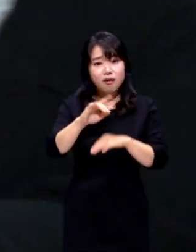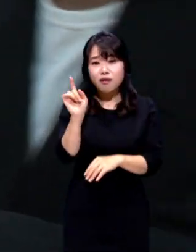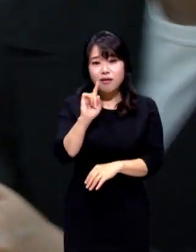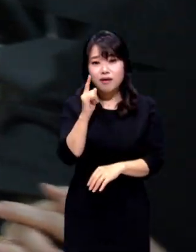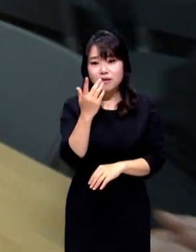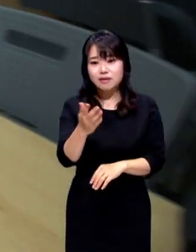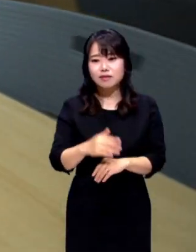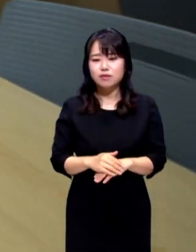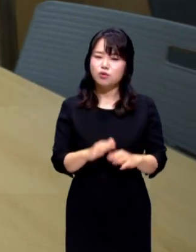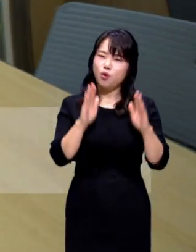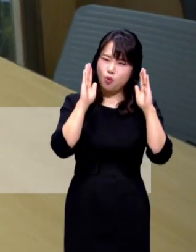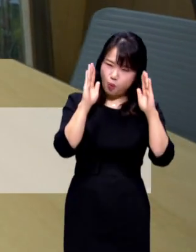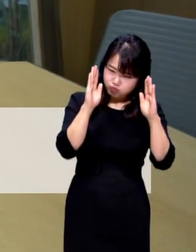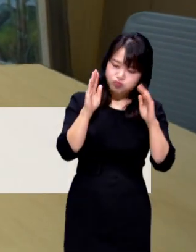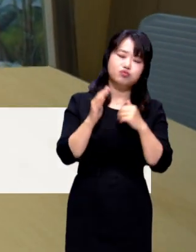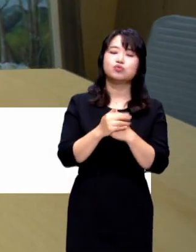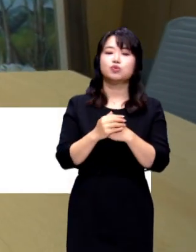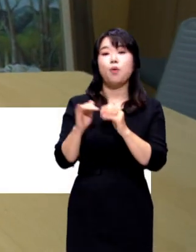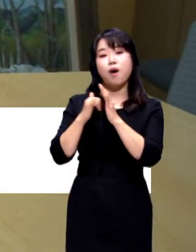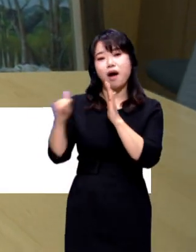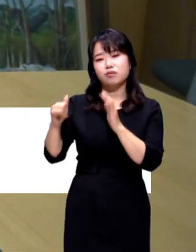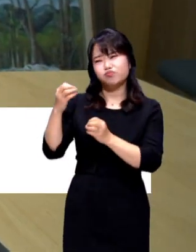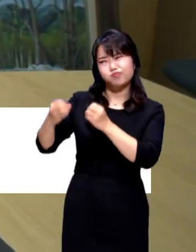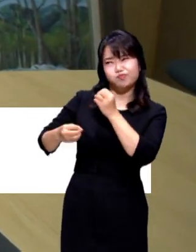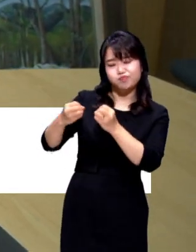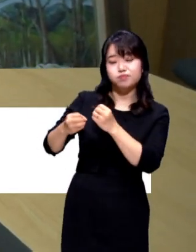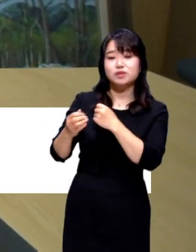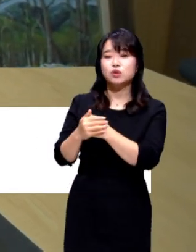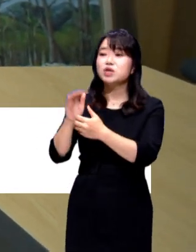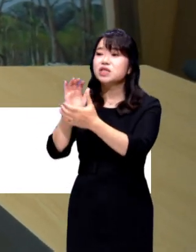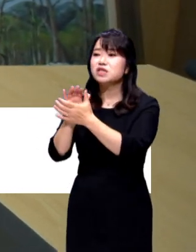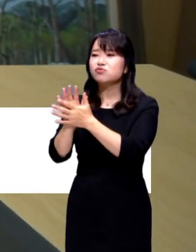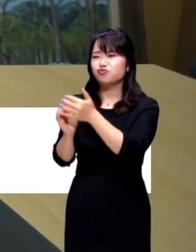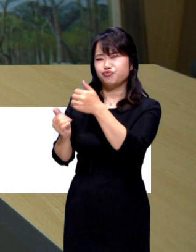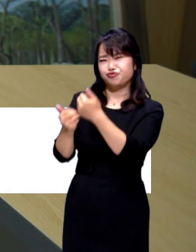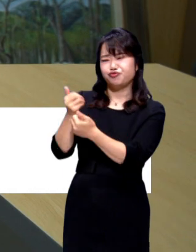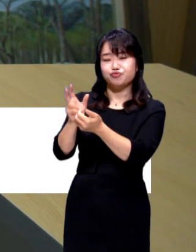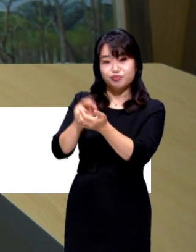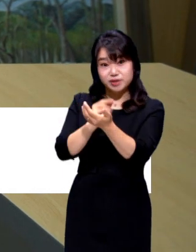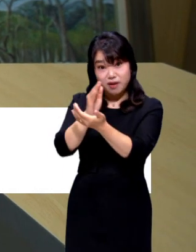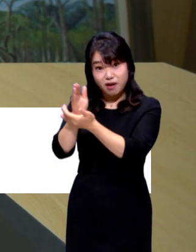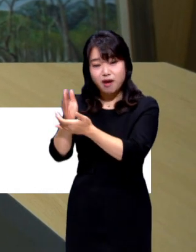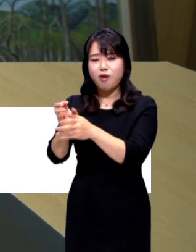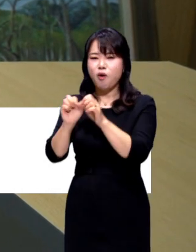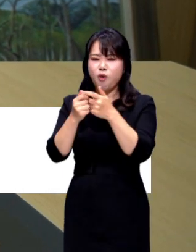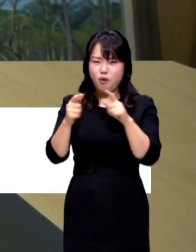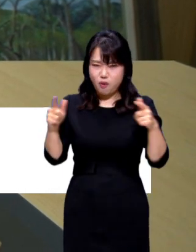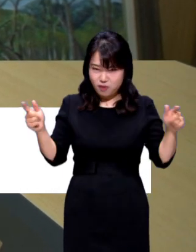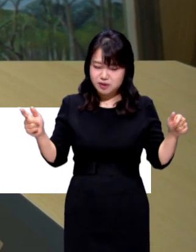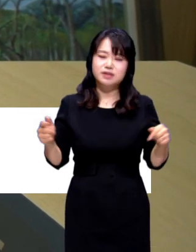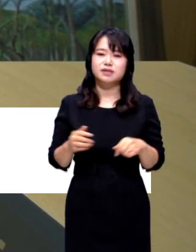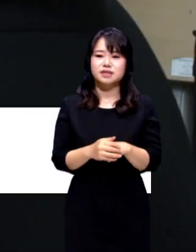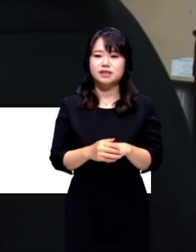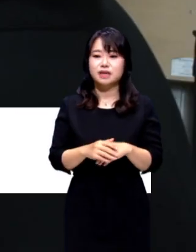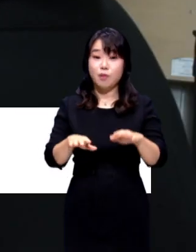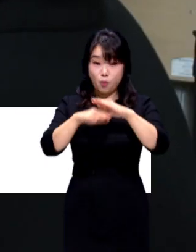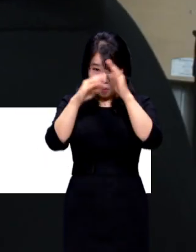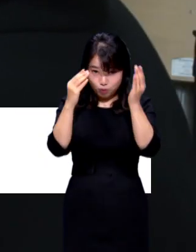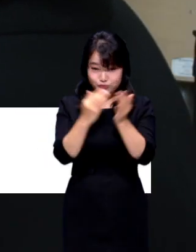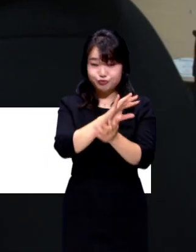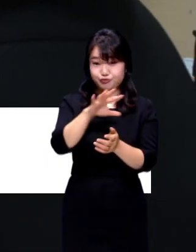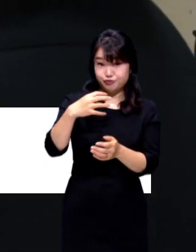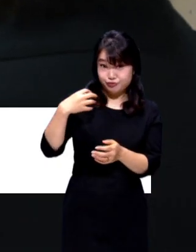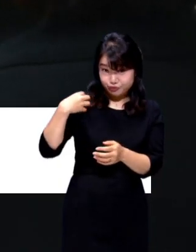뭐 학습, 뭐 가족 간 갈등, 뭐 친구 관계 어려움 같이 사실 청소년 관련된 문제는 다 저희 센터에서